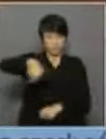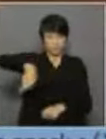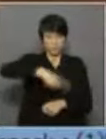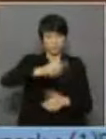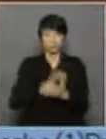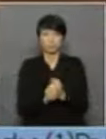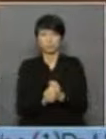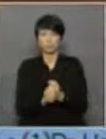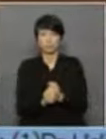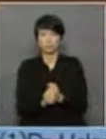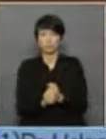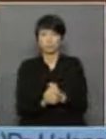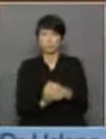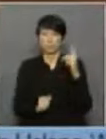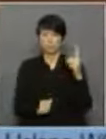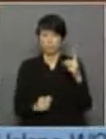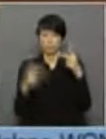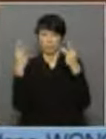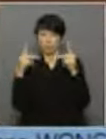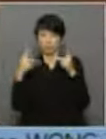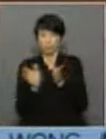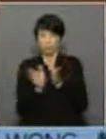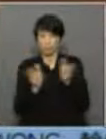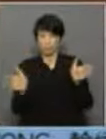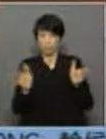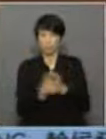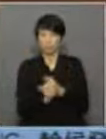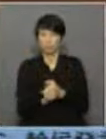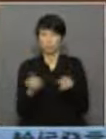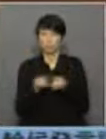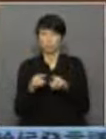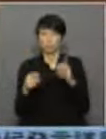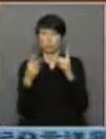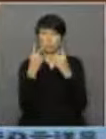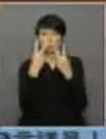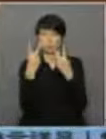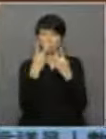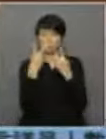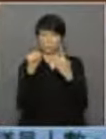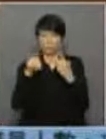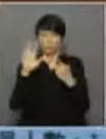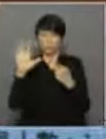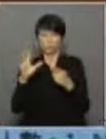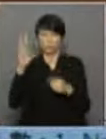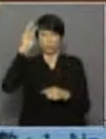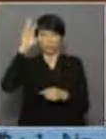即是单是一个屯门扩建已经等于 12.5 个将军澳的扩建。